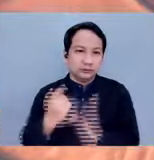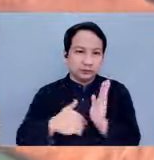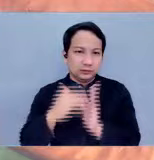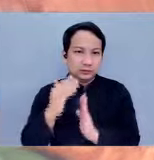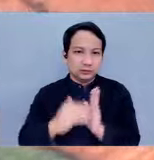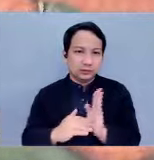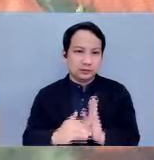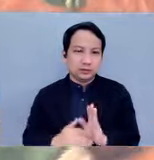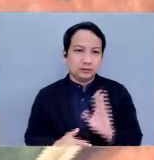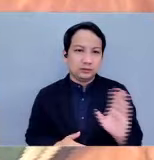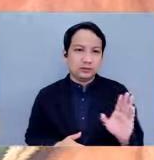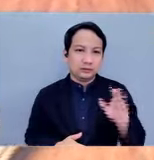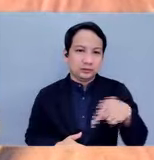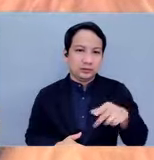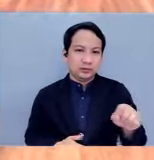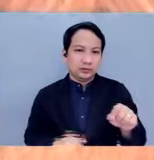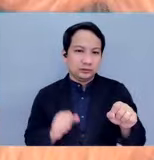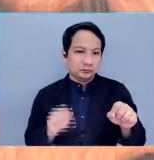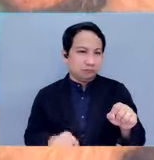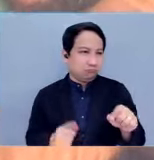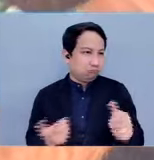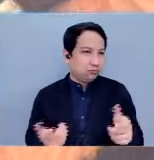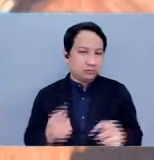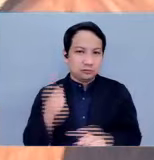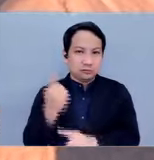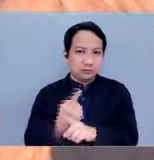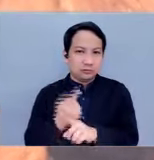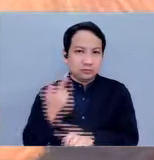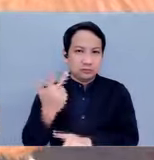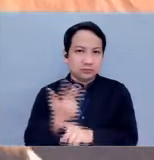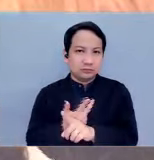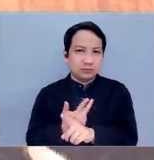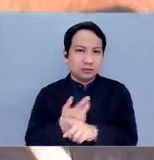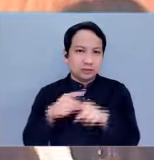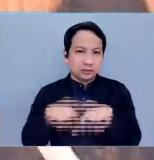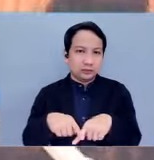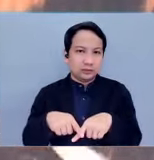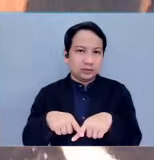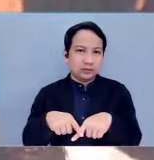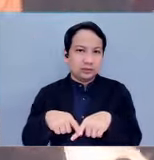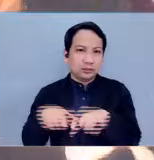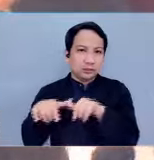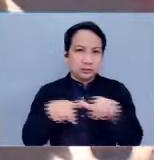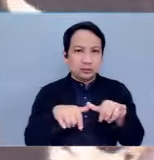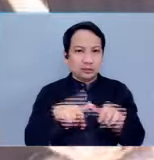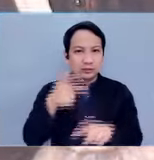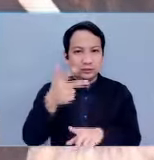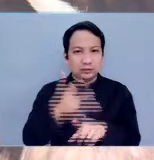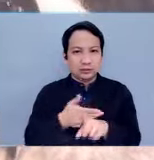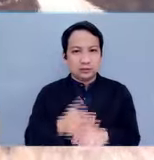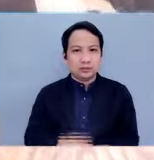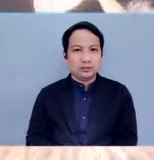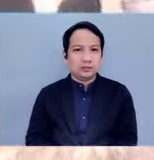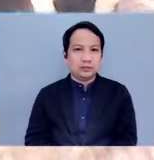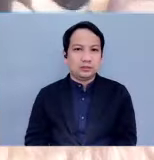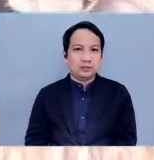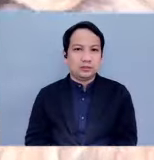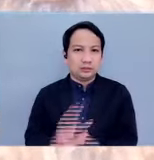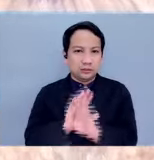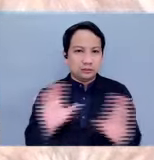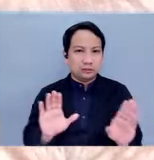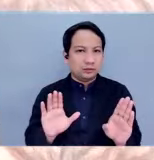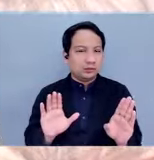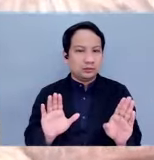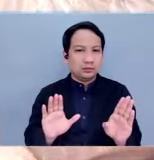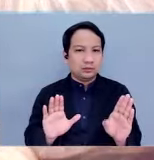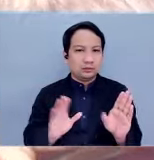Actually, pet portraits po can take from 1 month to 3 months. Depends po sa sizes actually. Ha? Three months? Yes, yeah. Yeah, kasi we don't want to rush any paintings